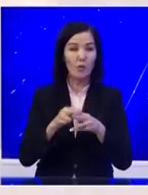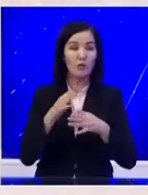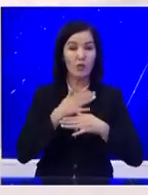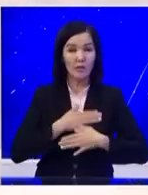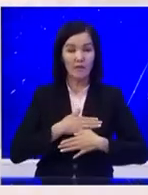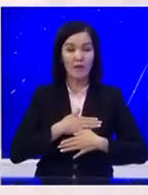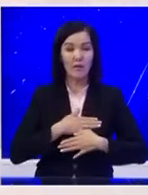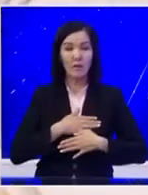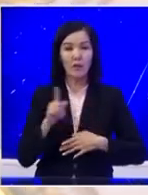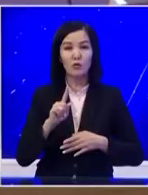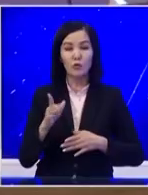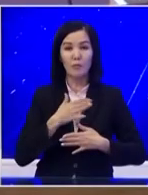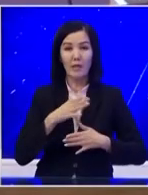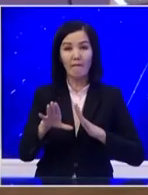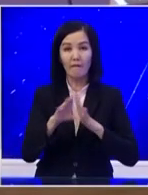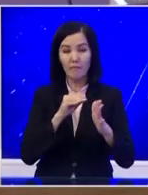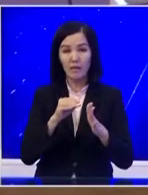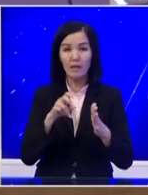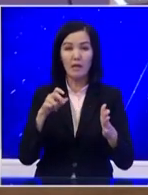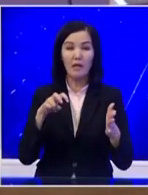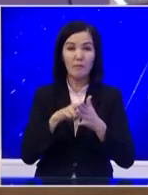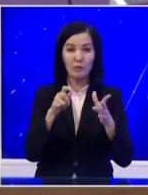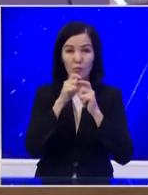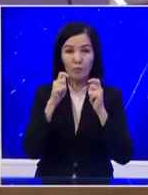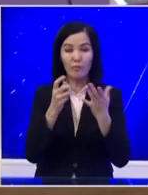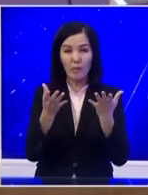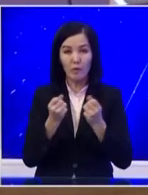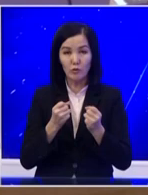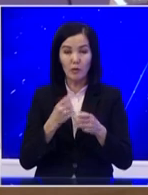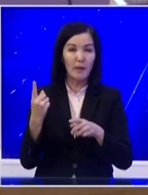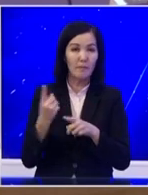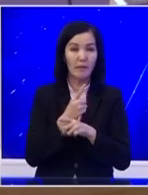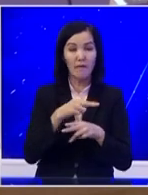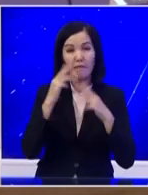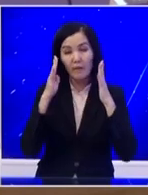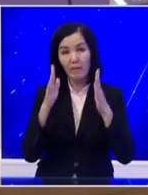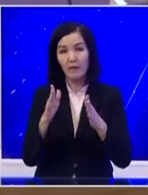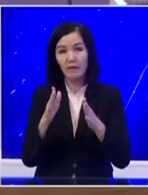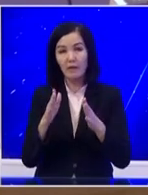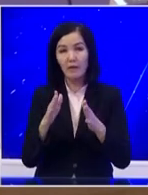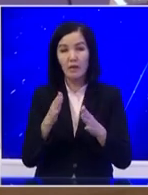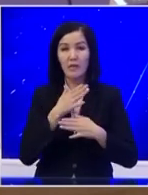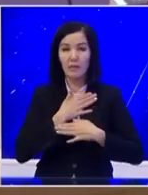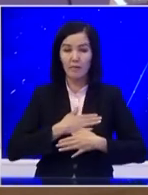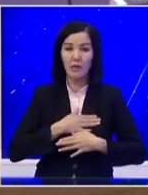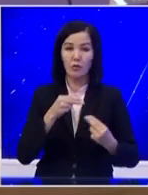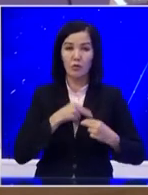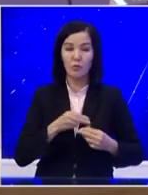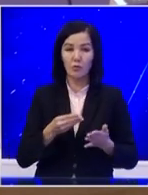был отмечен именно вот таким благодарственным письмом, так как это в первую очередь внимание. Внимание всегда приятно, твой труд